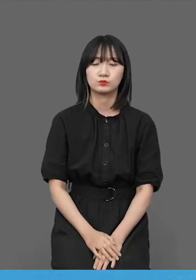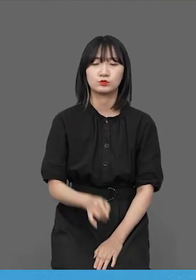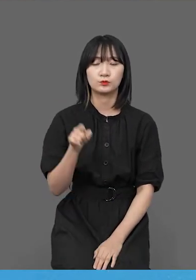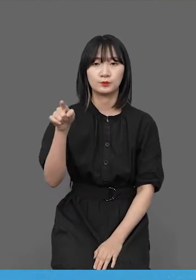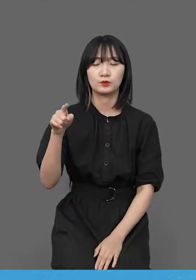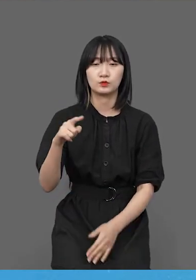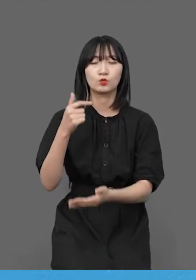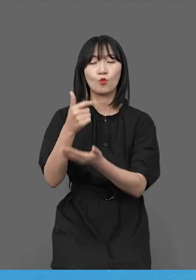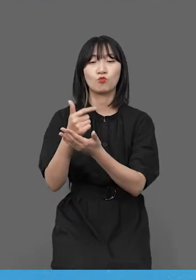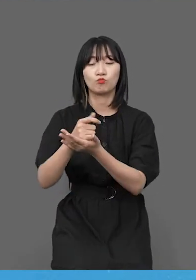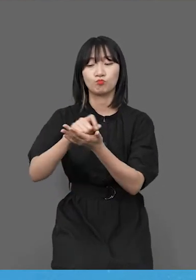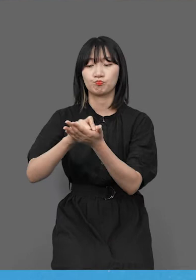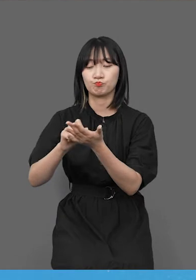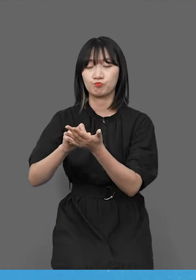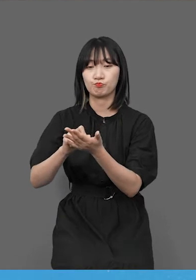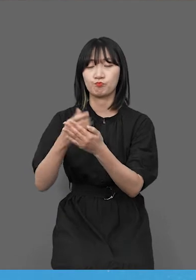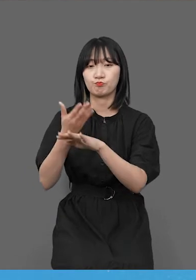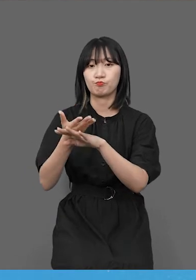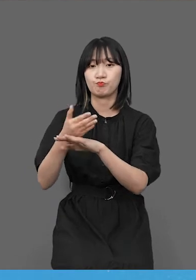그려진 그림인데,